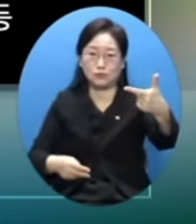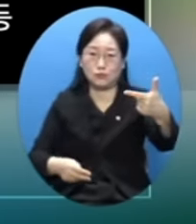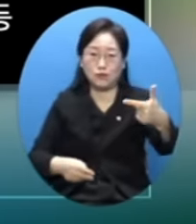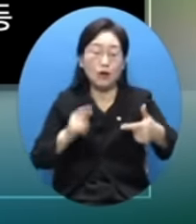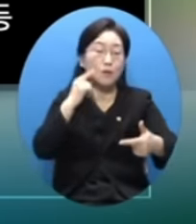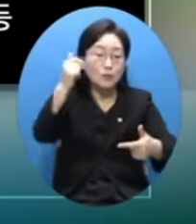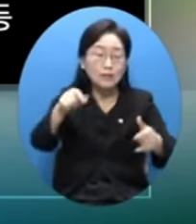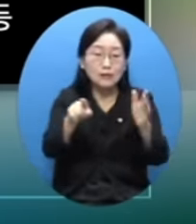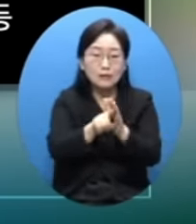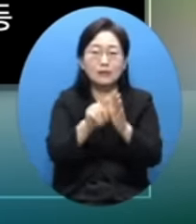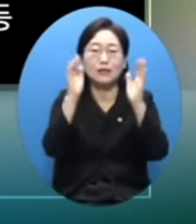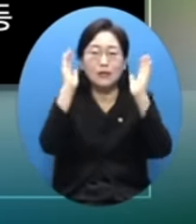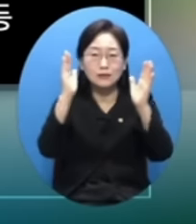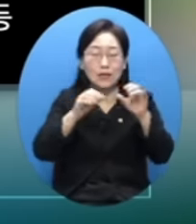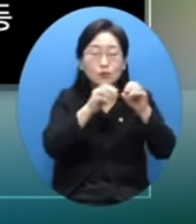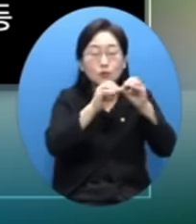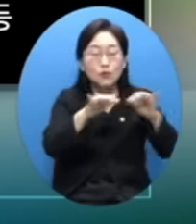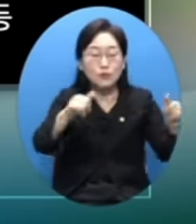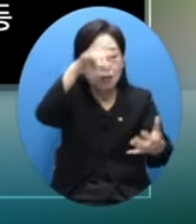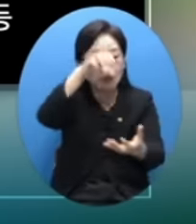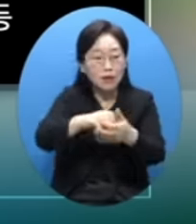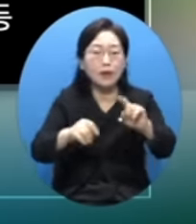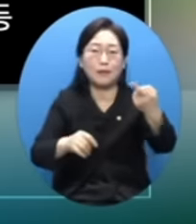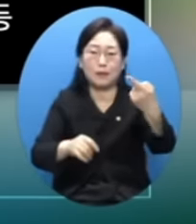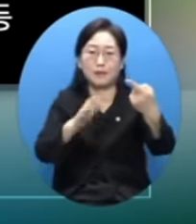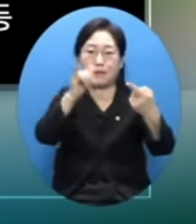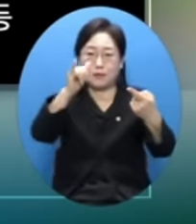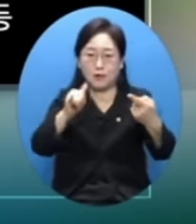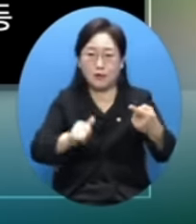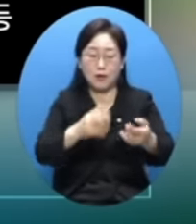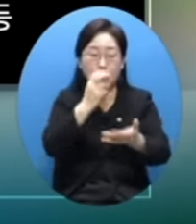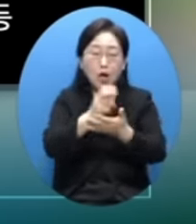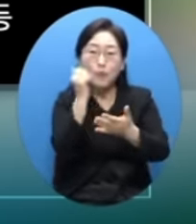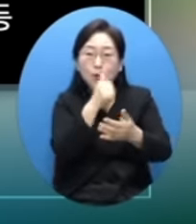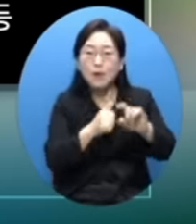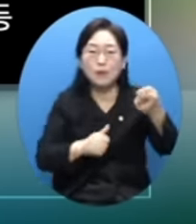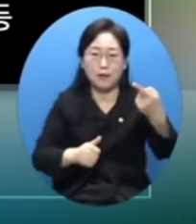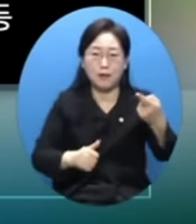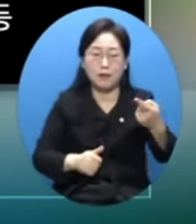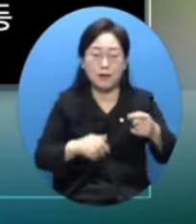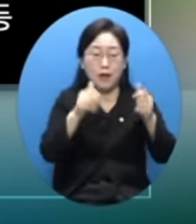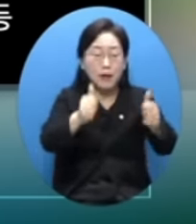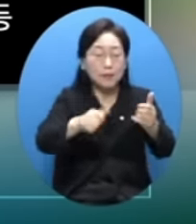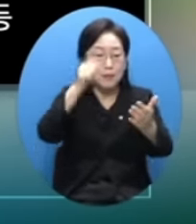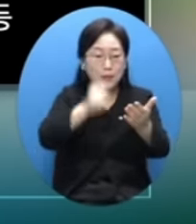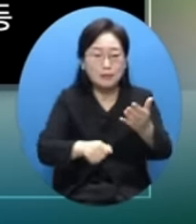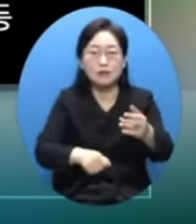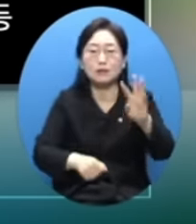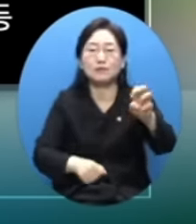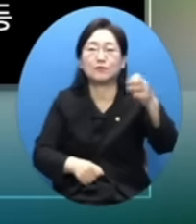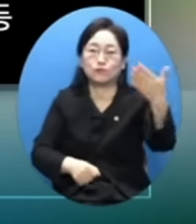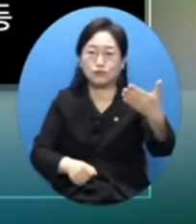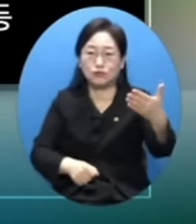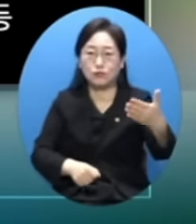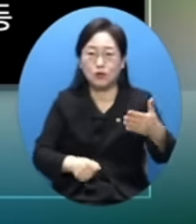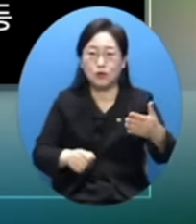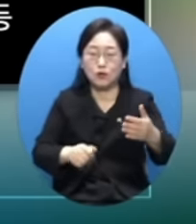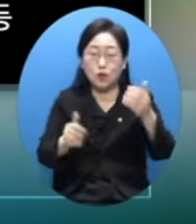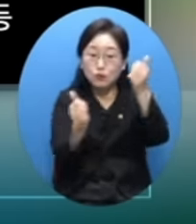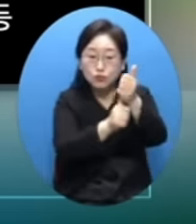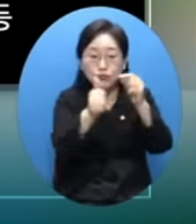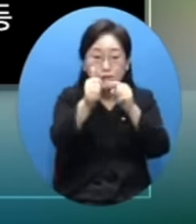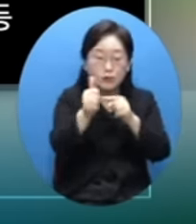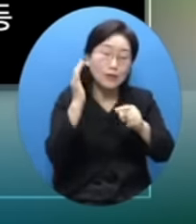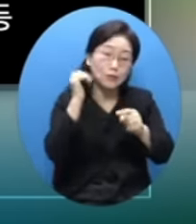목사 신학자 선교사가 된 사람이 100명 변호사가 된 사람이 100명 판사가 된 사람이 39명 부통령이